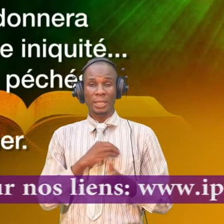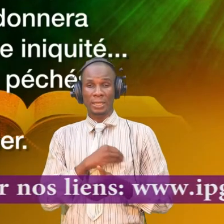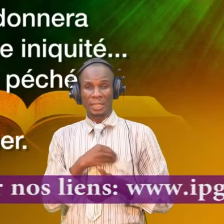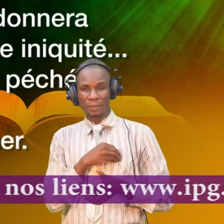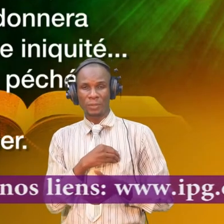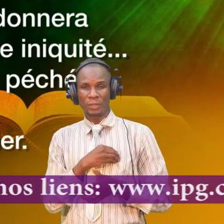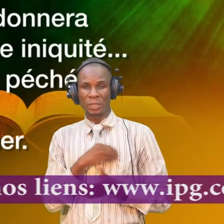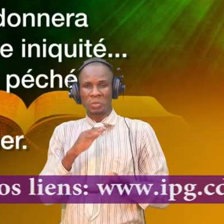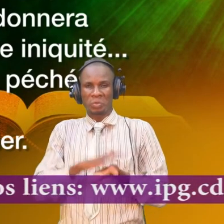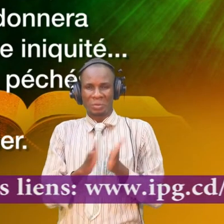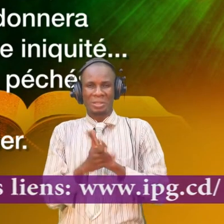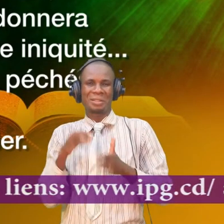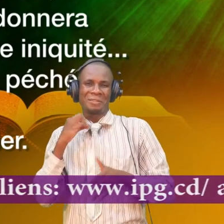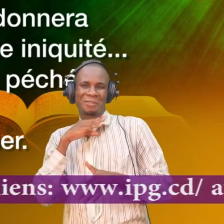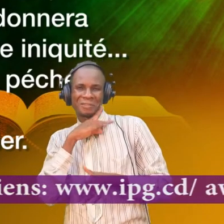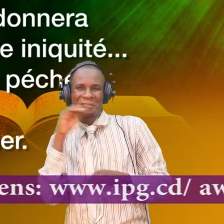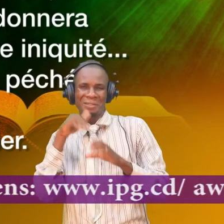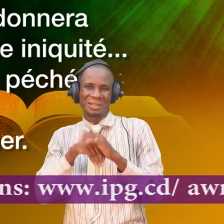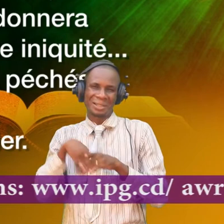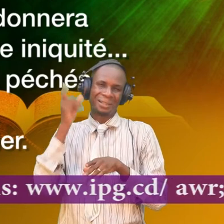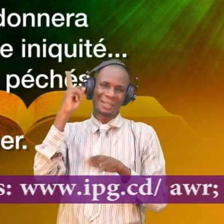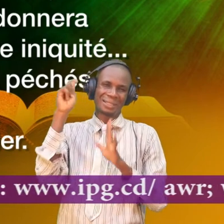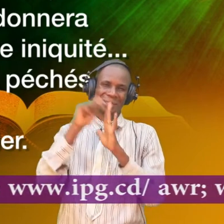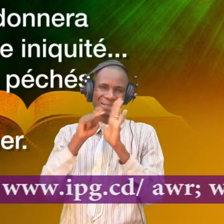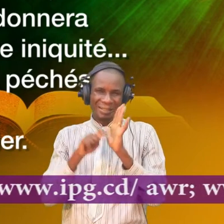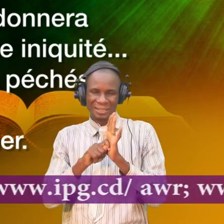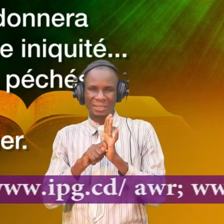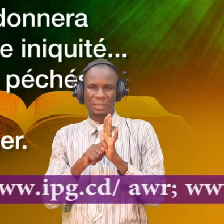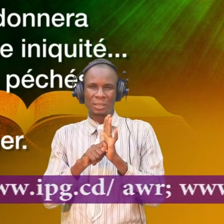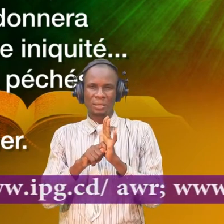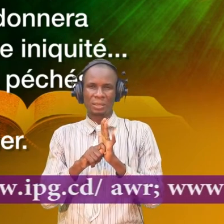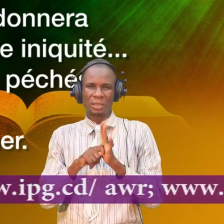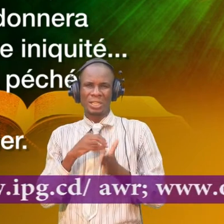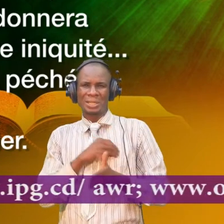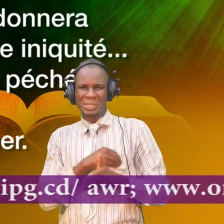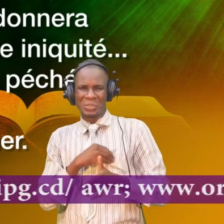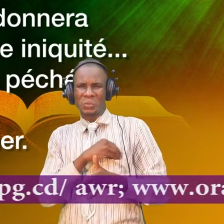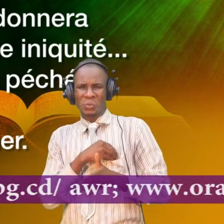kwamba damu yake Yesu mwana wake yatusafisha dhambini yote.